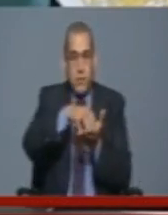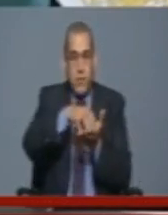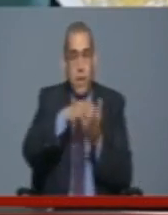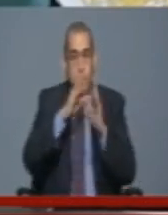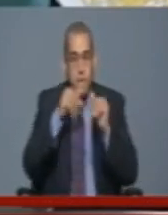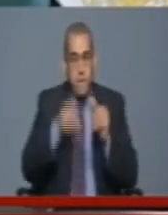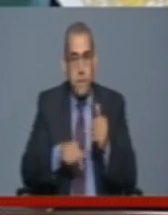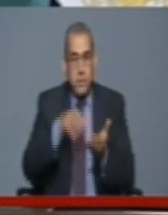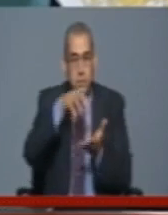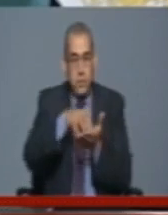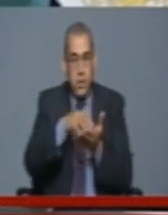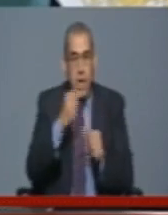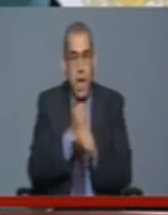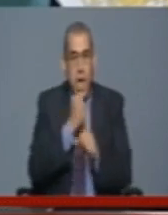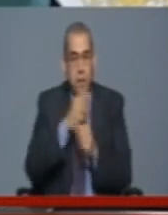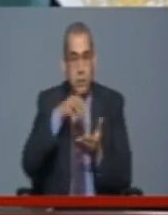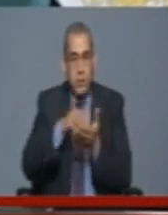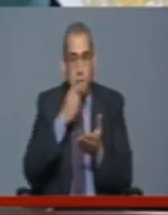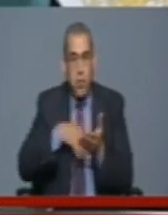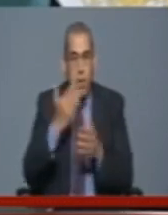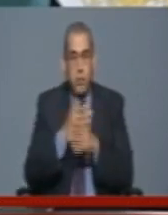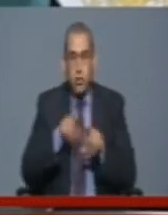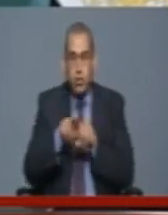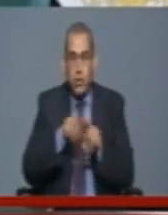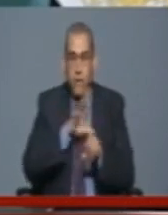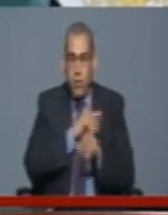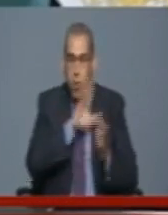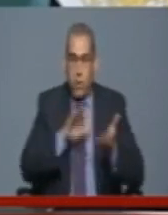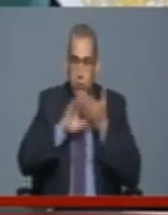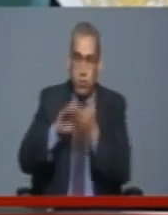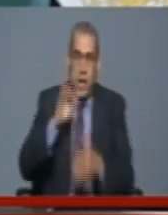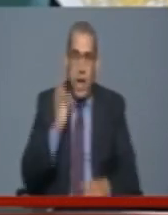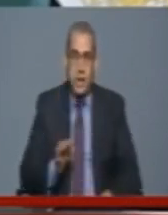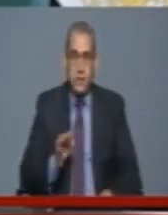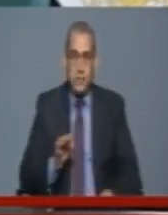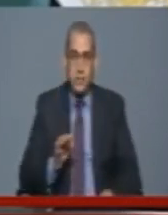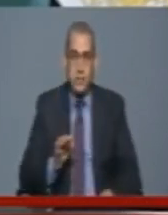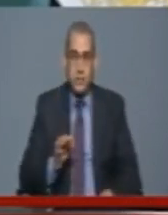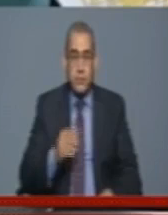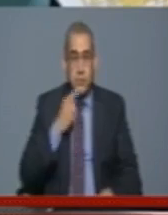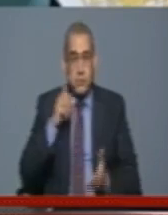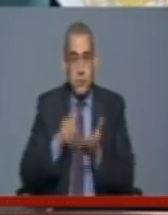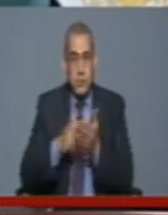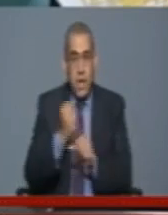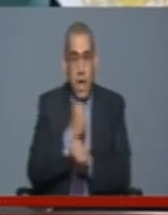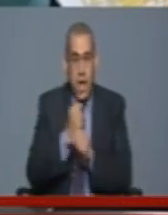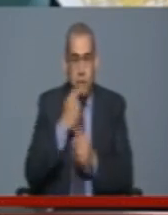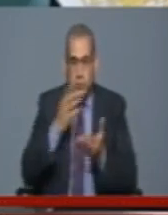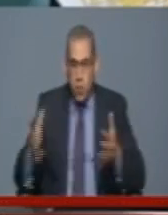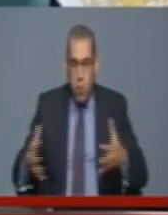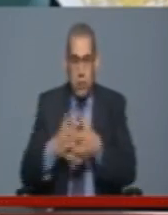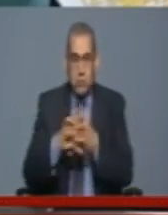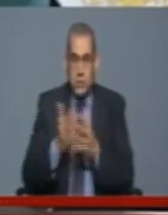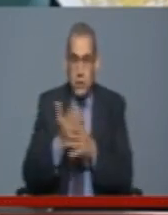طليعة المساندين للأشقاء في فلسطين وفي ريادة العمل من أجلهم.